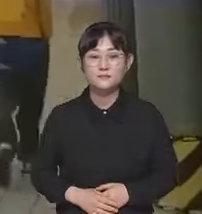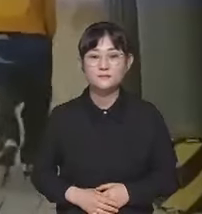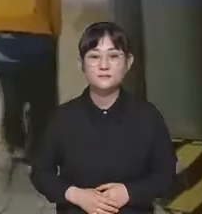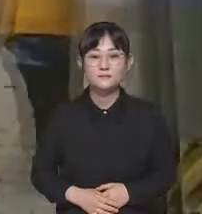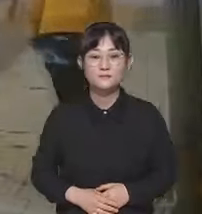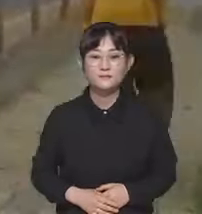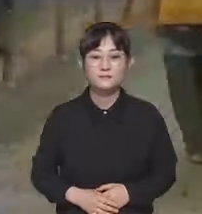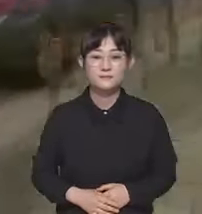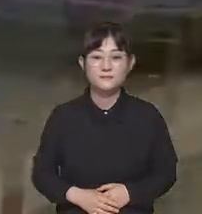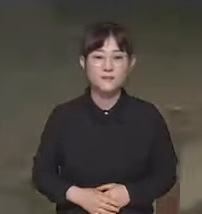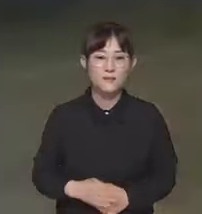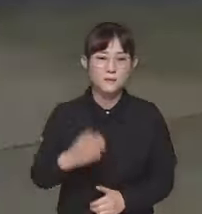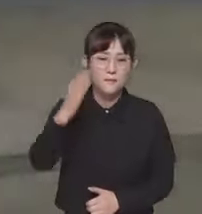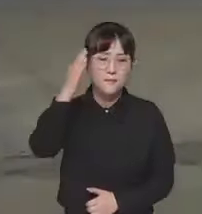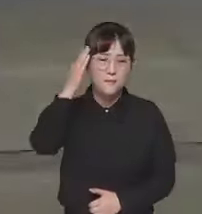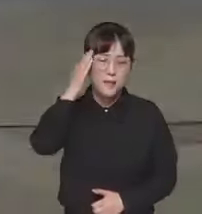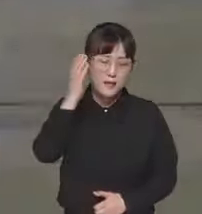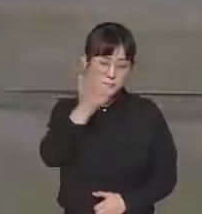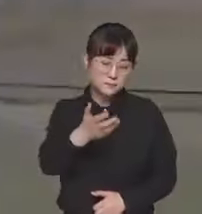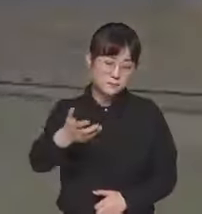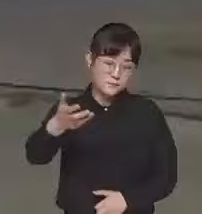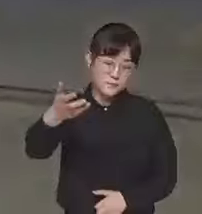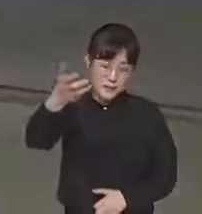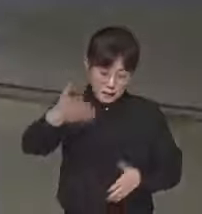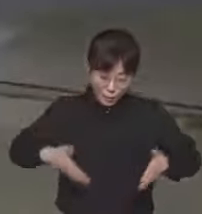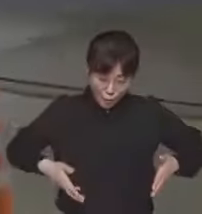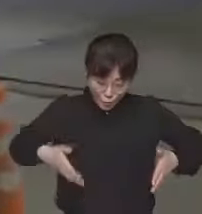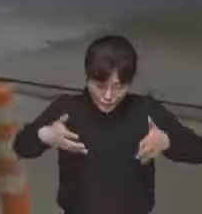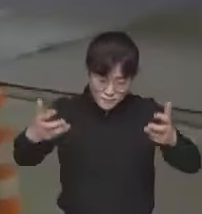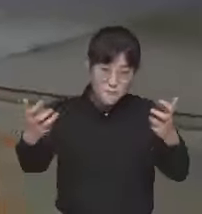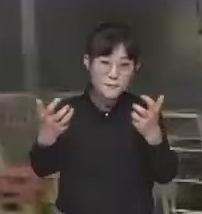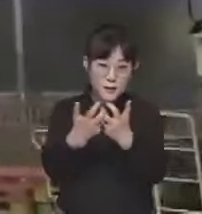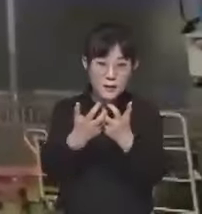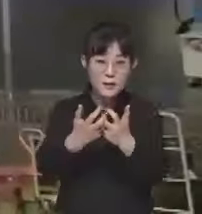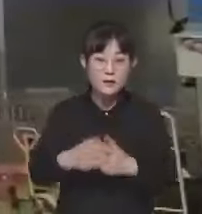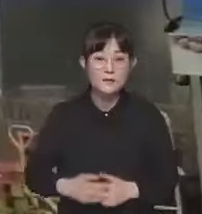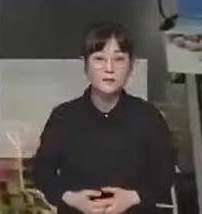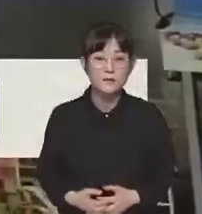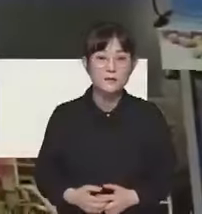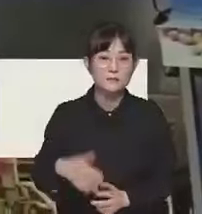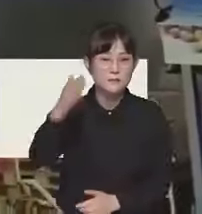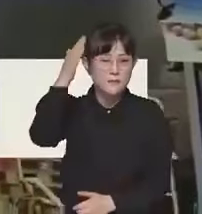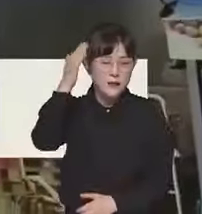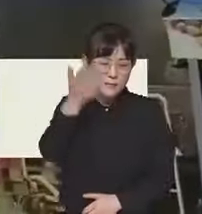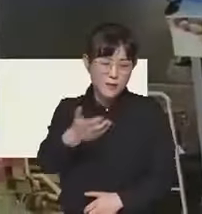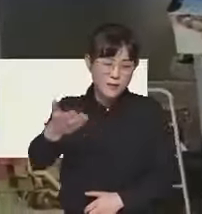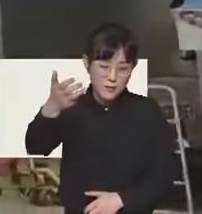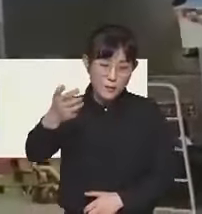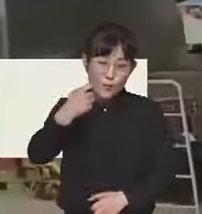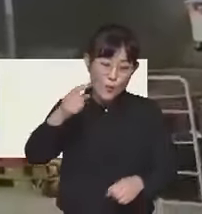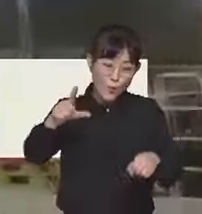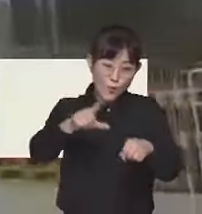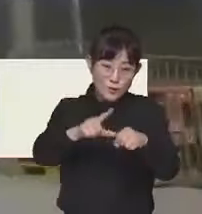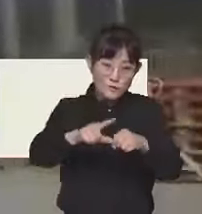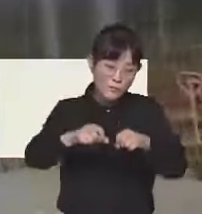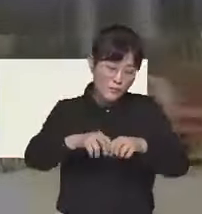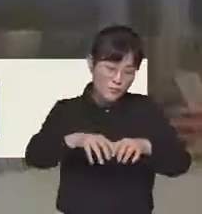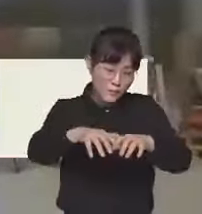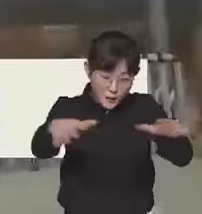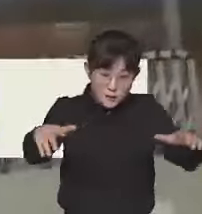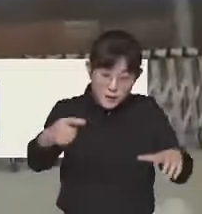부연 연기가 순식간에 도로를 가득 매웁니다 검은 유독 가스가 퍼지면서 한치 앞을